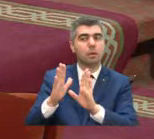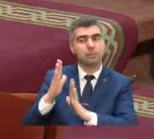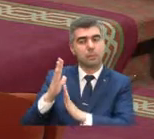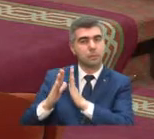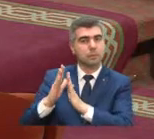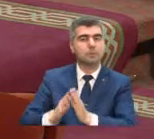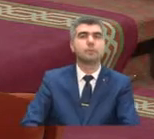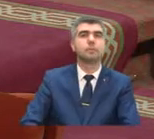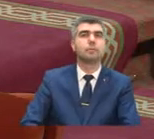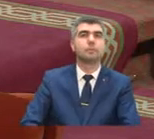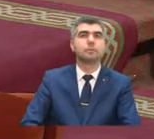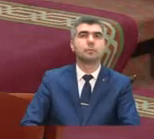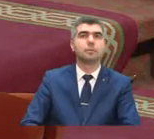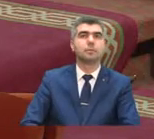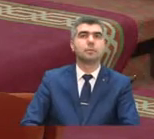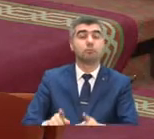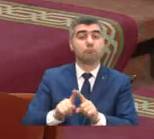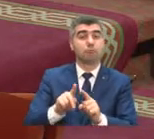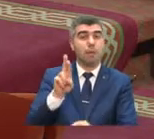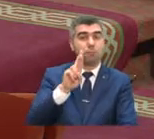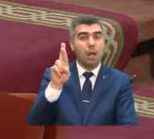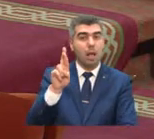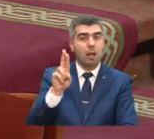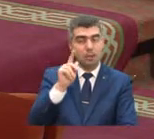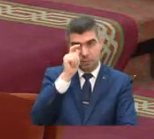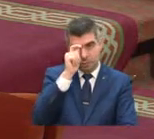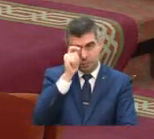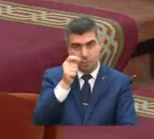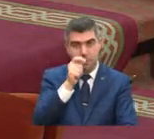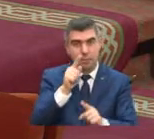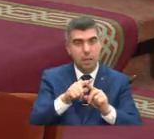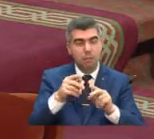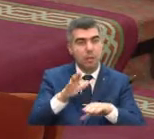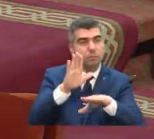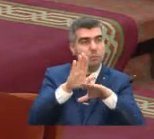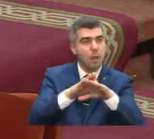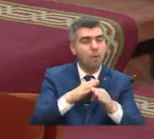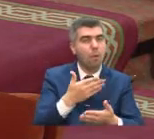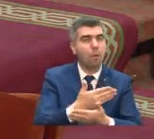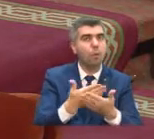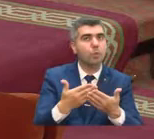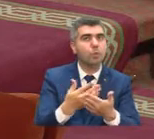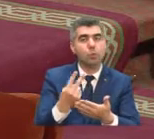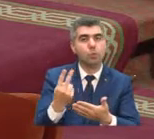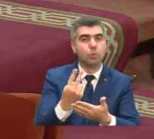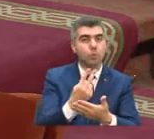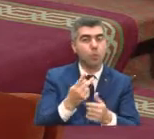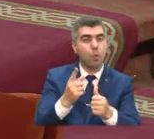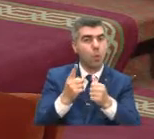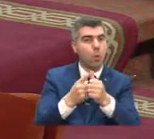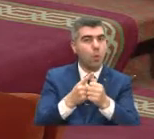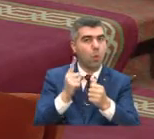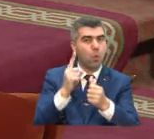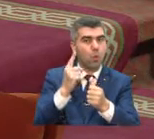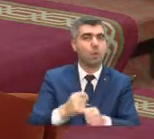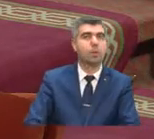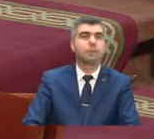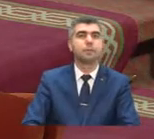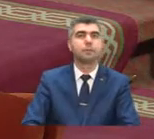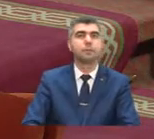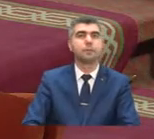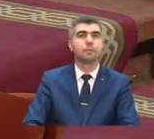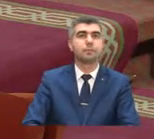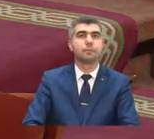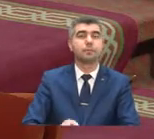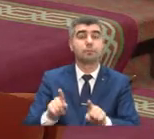واللي جلالة الملك عطى التوجيهات ديالو على جوج الحوايج. الأولى هي